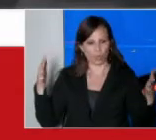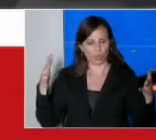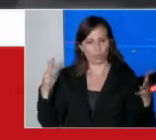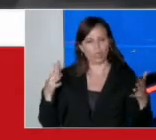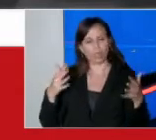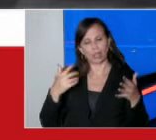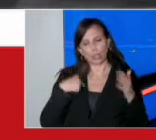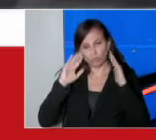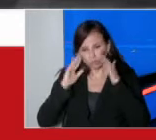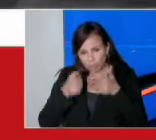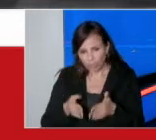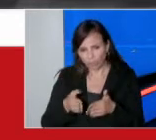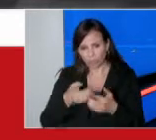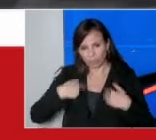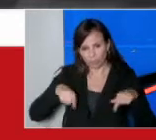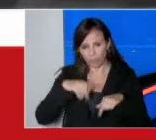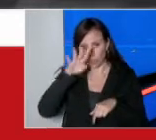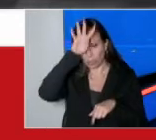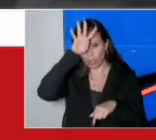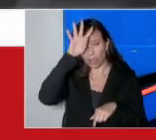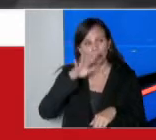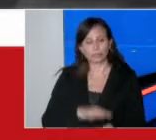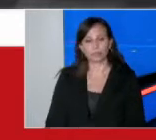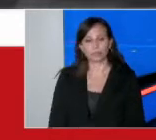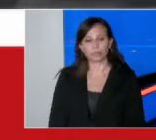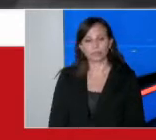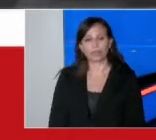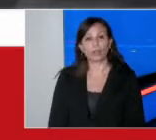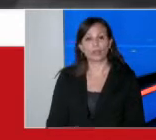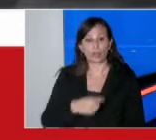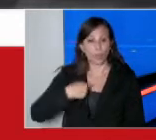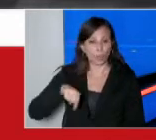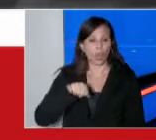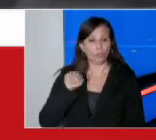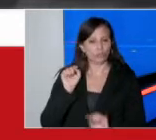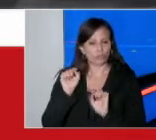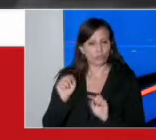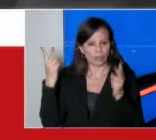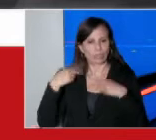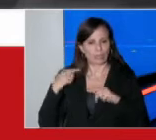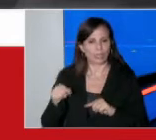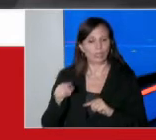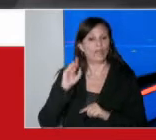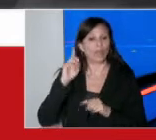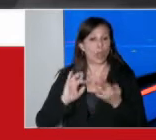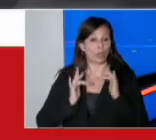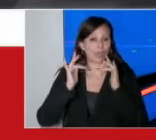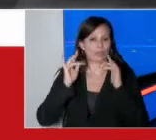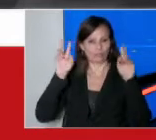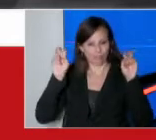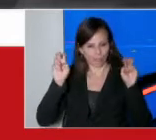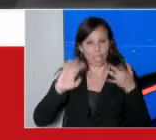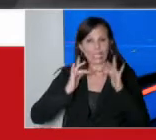איראן, במשולש נגיד ישראל, ארצות הברית, איראן, האירופאים, הרוסים, הסינים, כולנו שם. האויב או